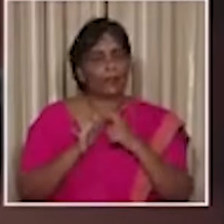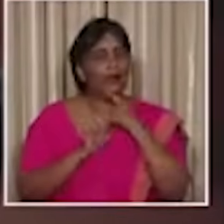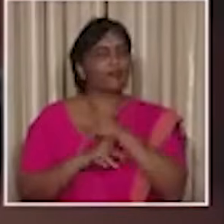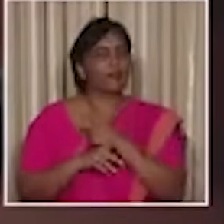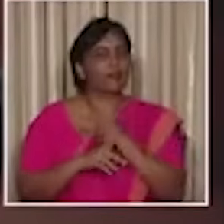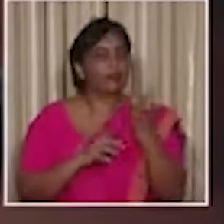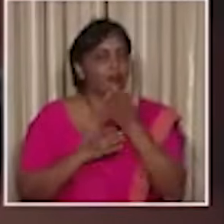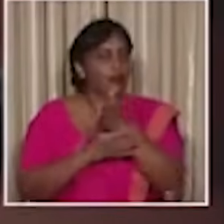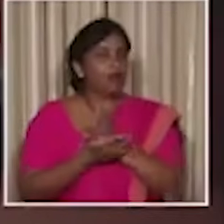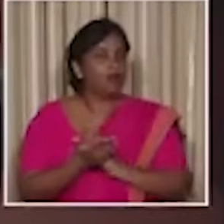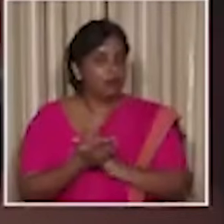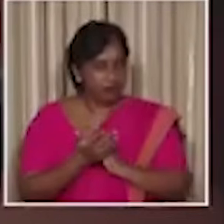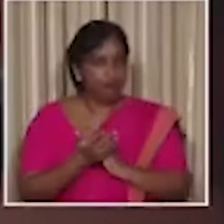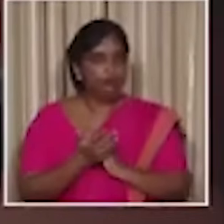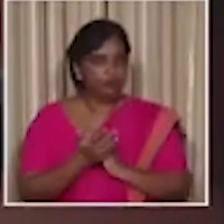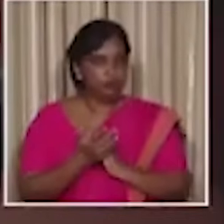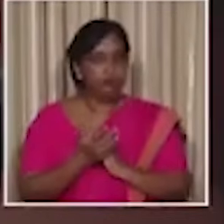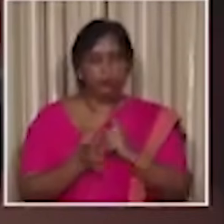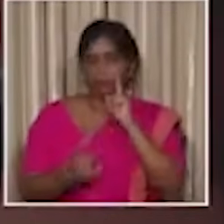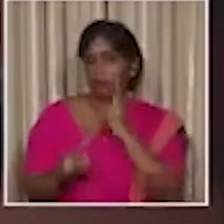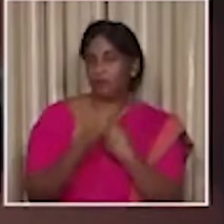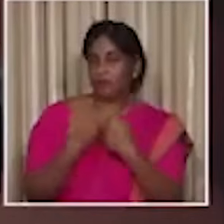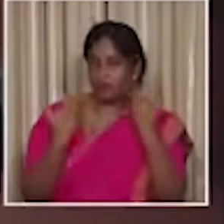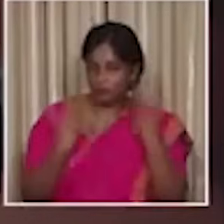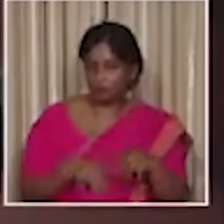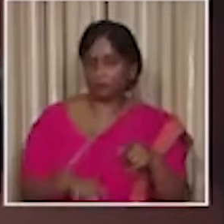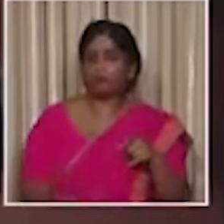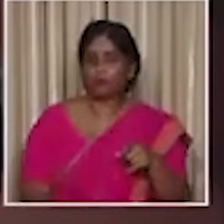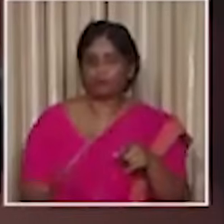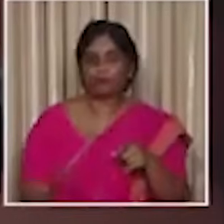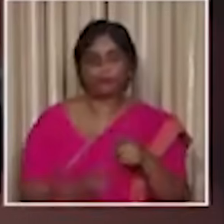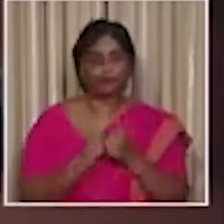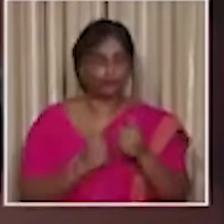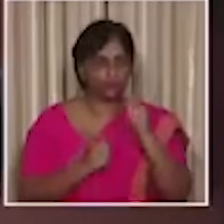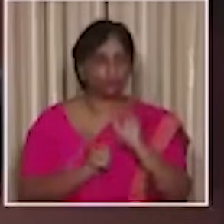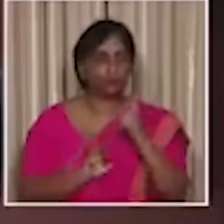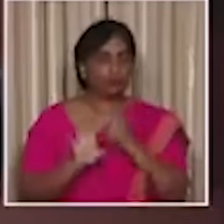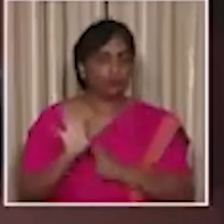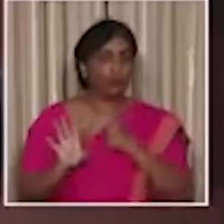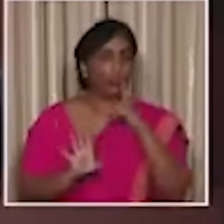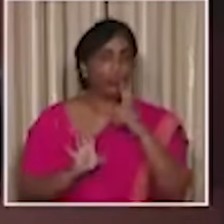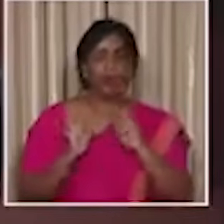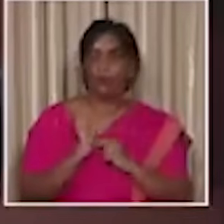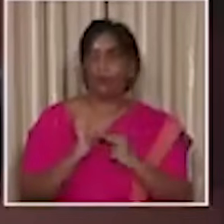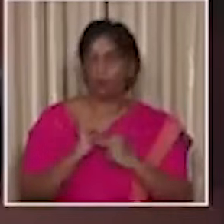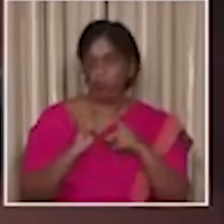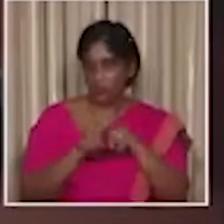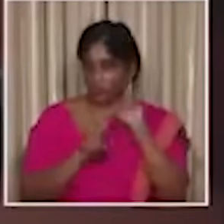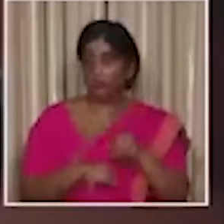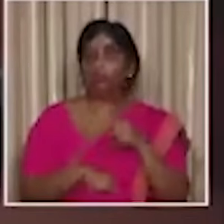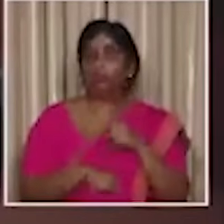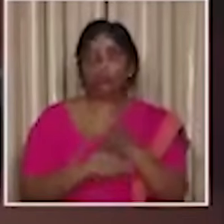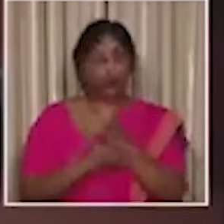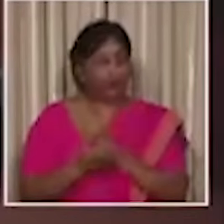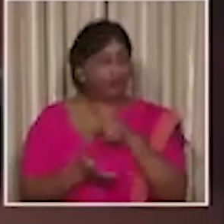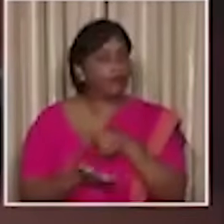නිධියේ කොටසක් ප්‍රමාණ පරීක්ෂණයක් සිදු කර සමීක්ෂණ සිදු කරන ලද්දේ වාර්ෂික ව්‍යාපෘතියක් ලෙසිනි. මෙම කොටසේ